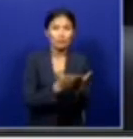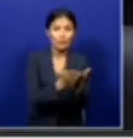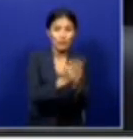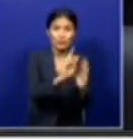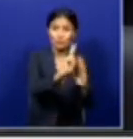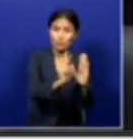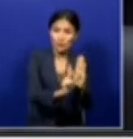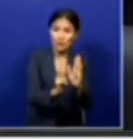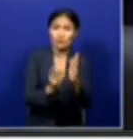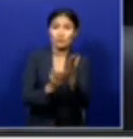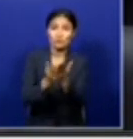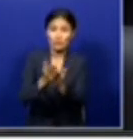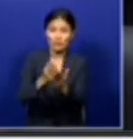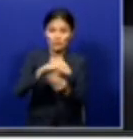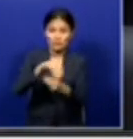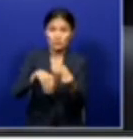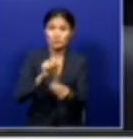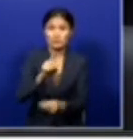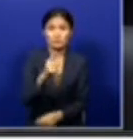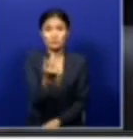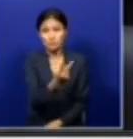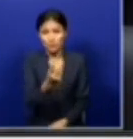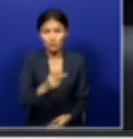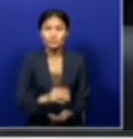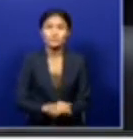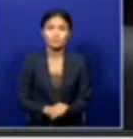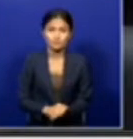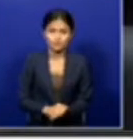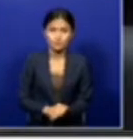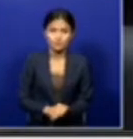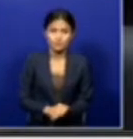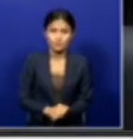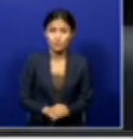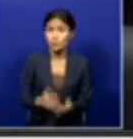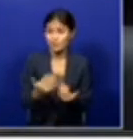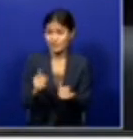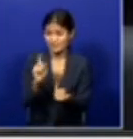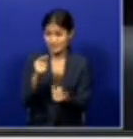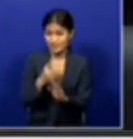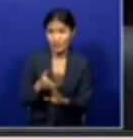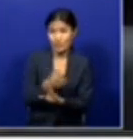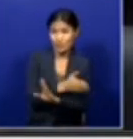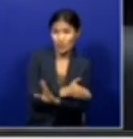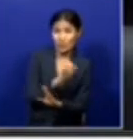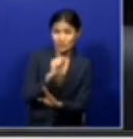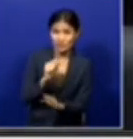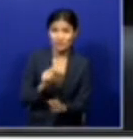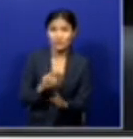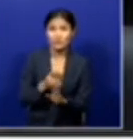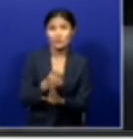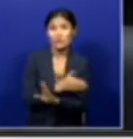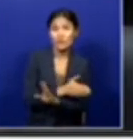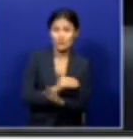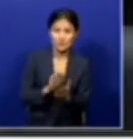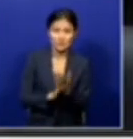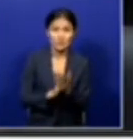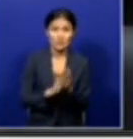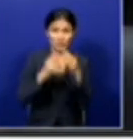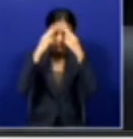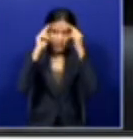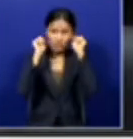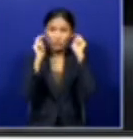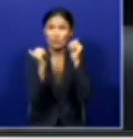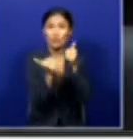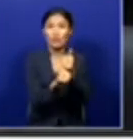ณุเพราะยังไงช่วงตระเตรียมเนี่ยท่านรองวิษณุเนี่ยท่านพลาดแล้วล่ะฮะท่านพลาด